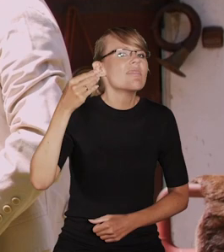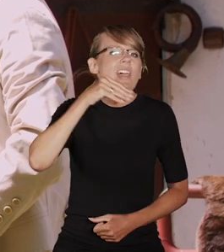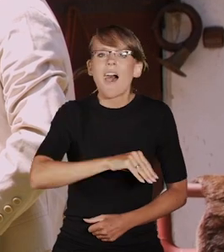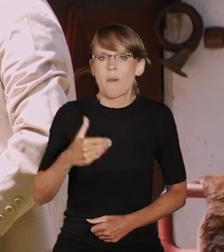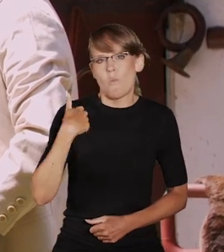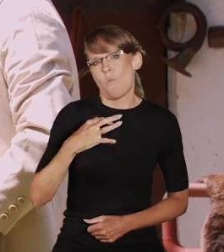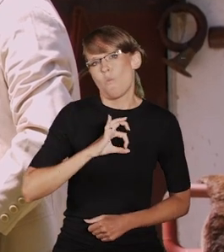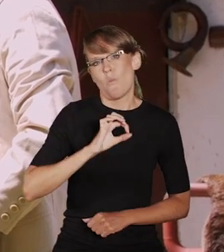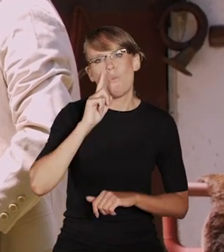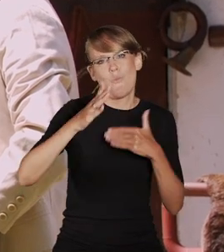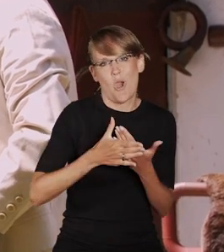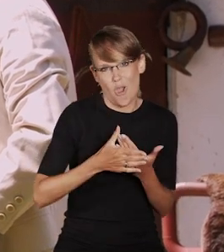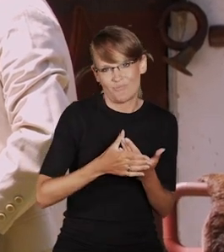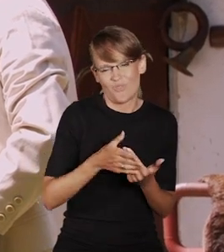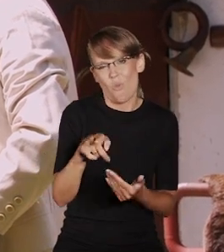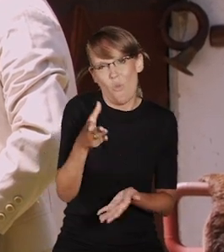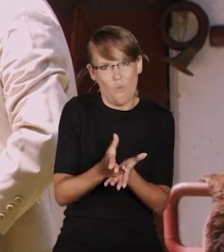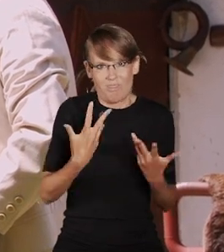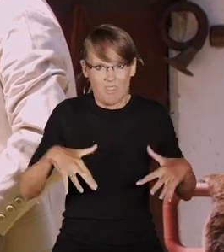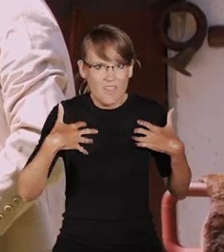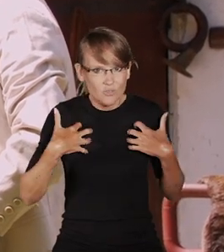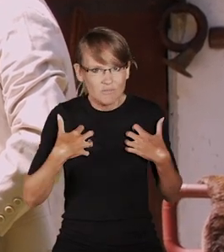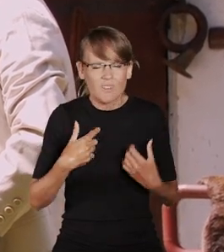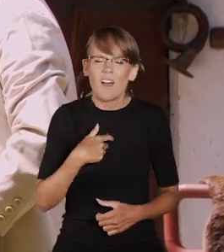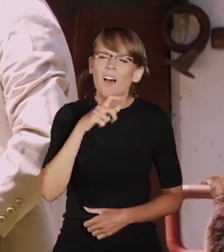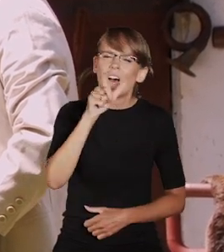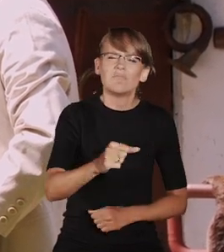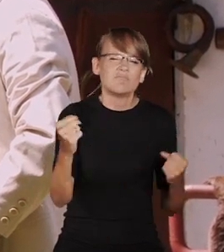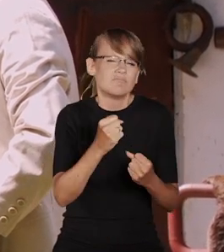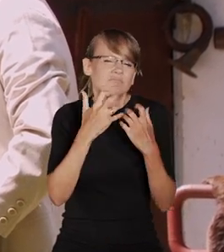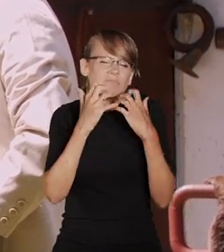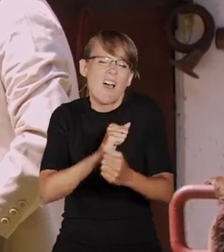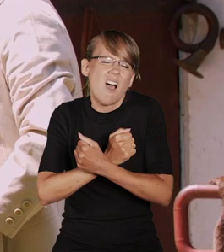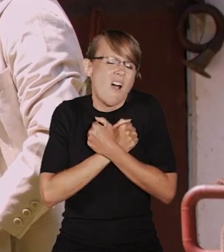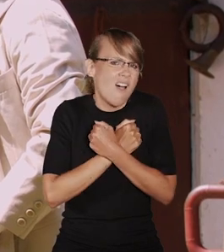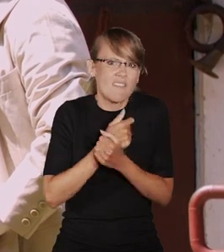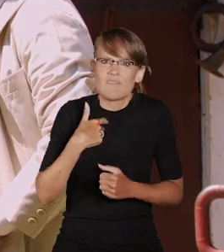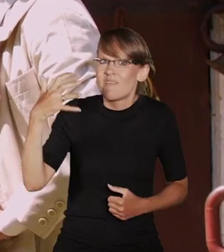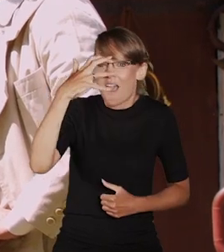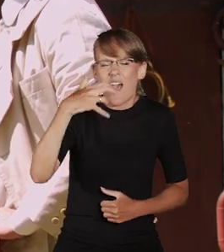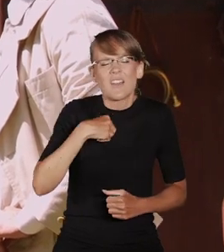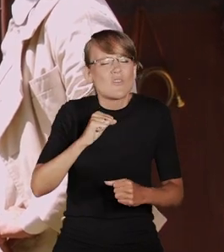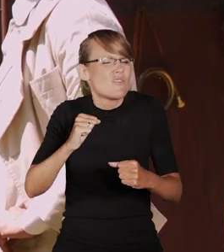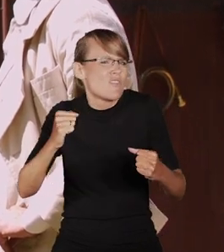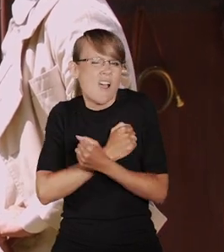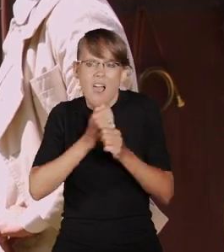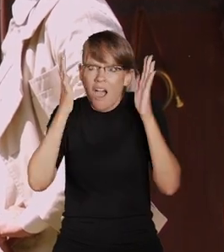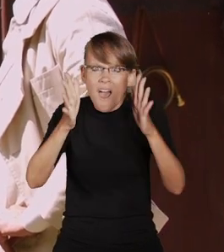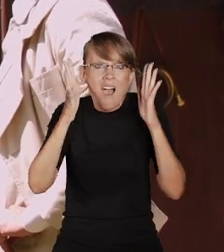ze wszystkich mężczyzn, których kiedykolwiek znałam i znam, najlepszy był mój